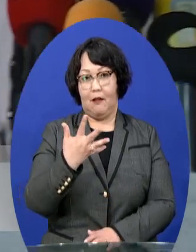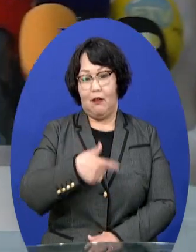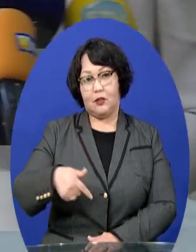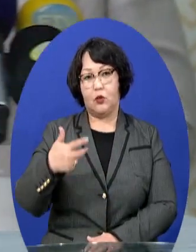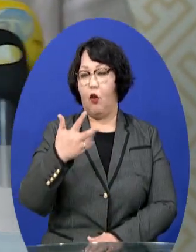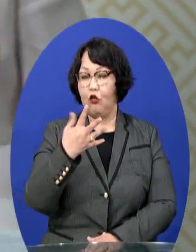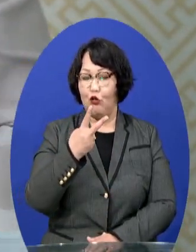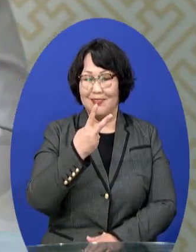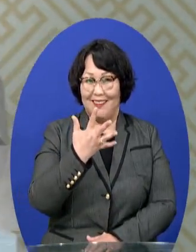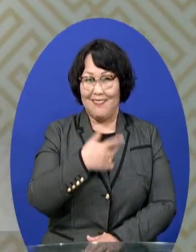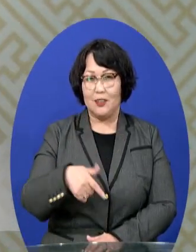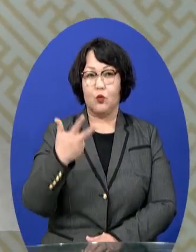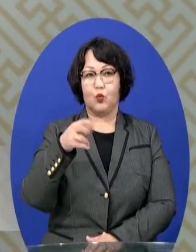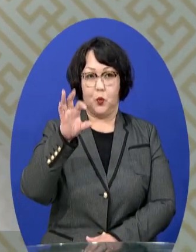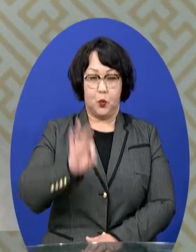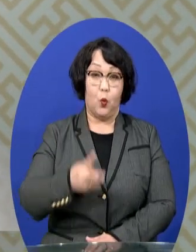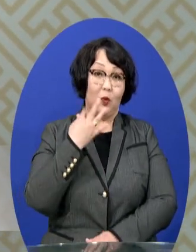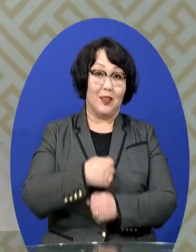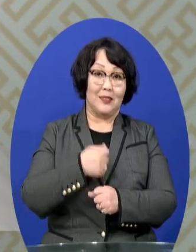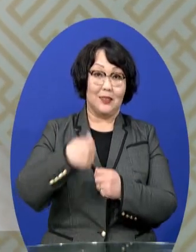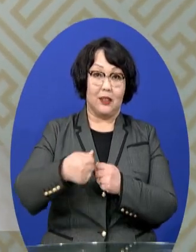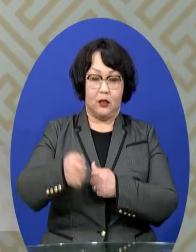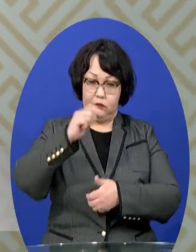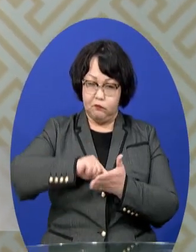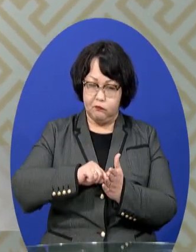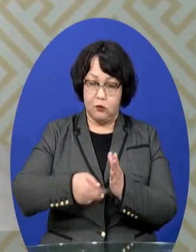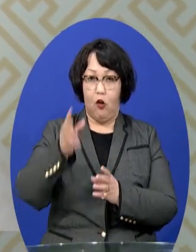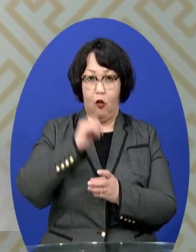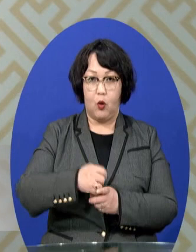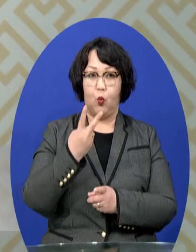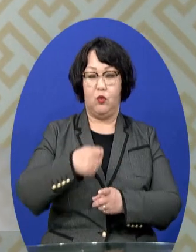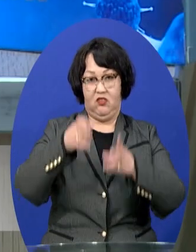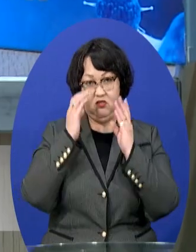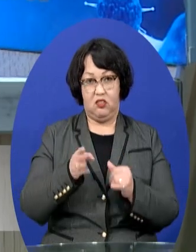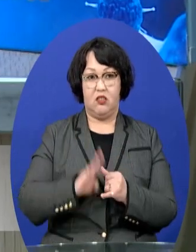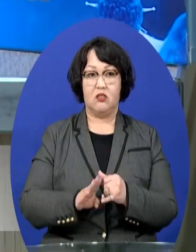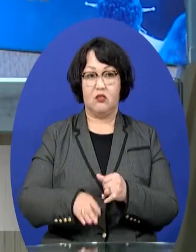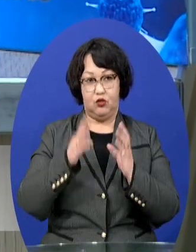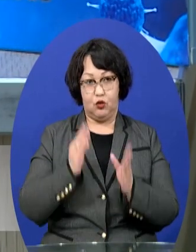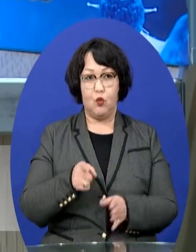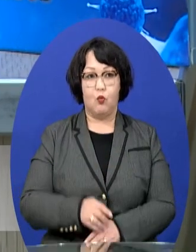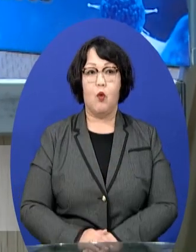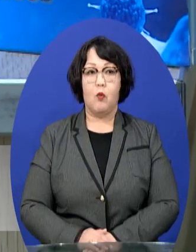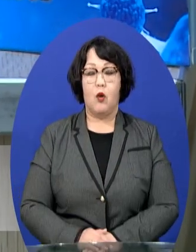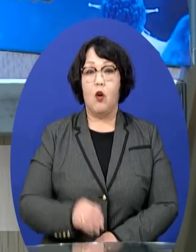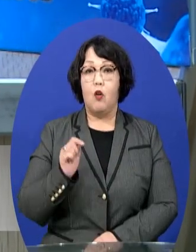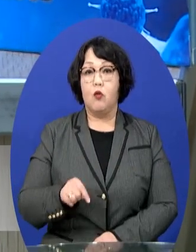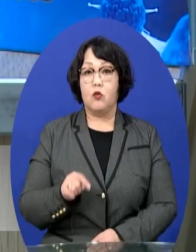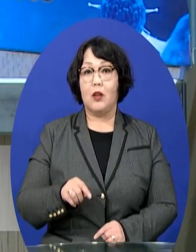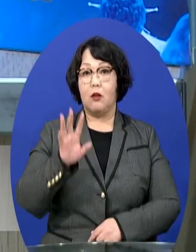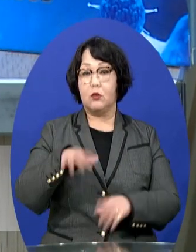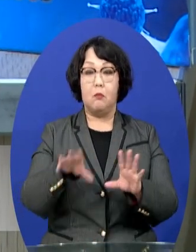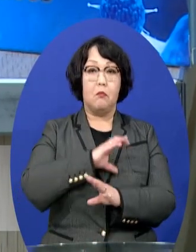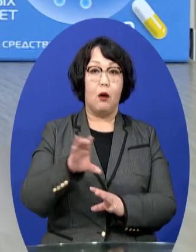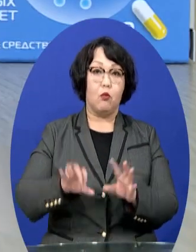энэ үйл ажиллагааны зардалд шингээж ингэж эмийн үн бол бүрддэг байгаа. Өнөөдрийн байдлаар 15